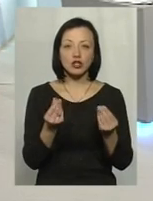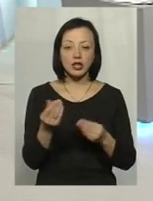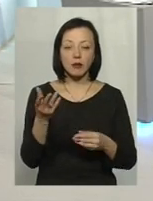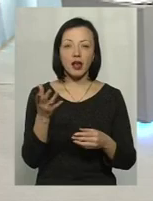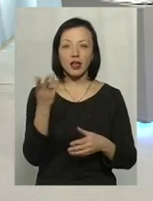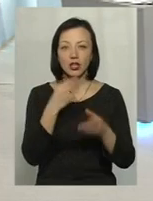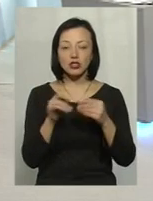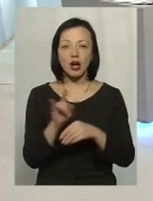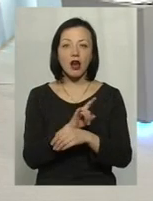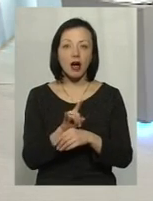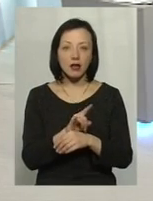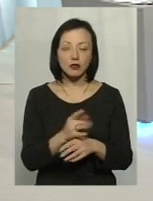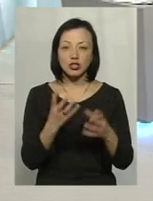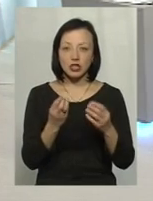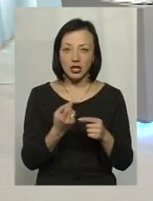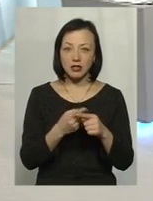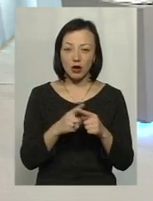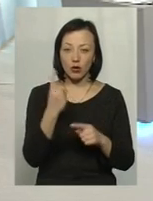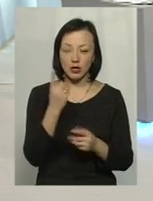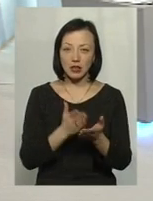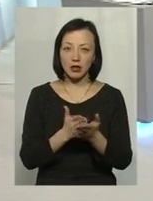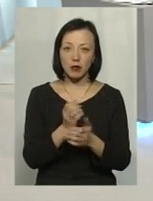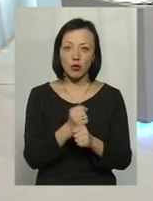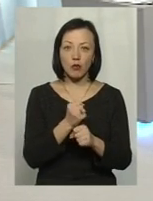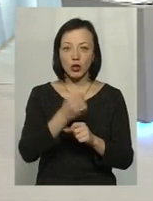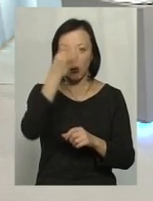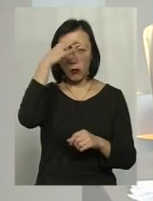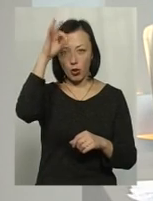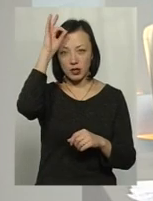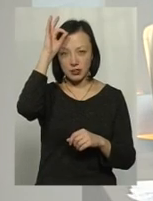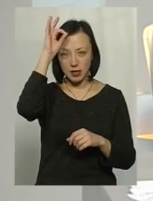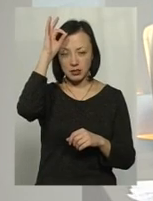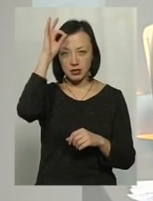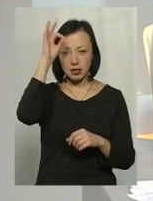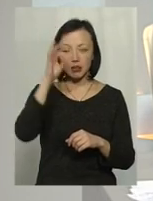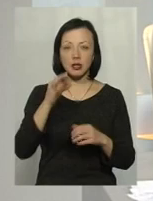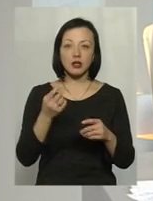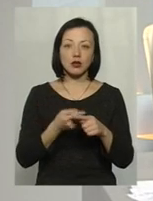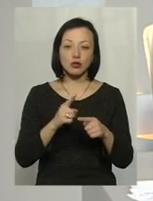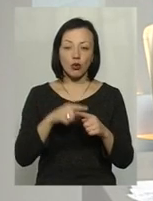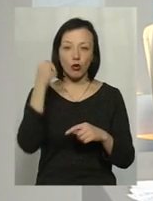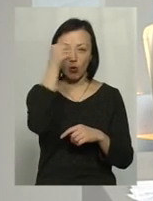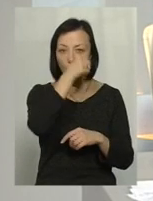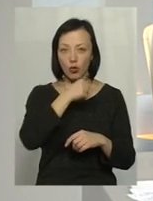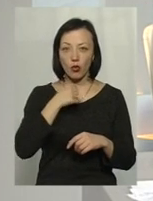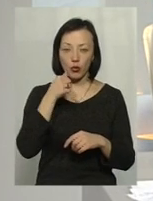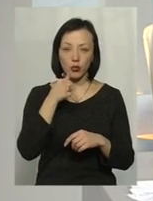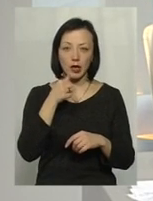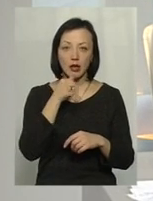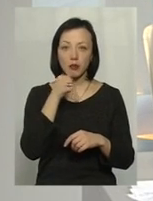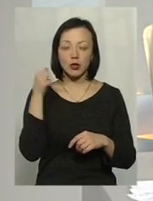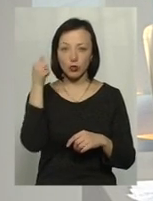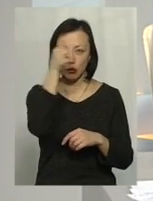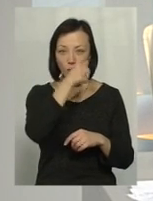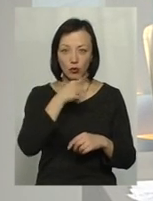шахрайством. Це ще один напрямок роботи поліцейських. Цього року, минулого